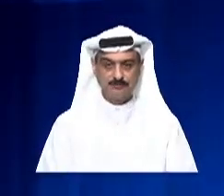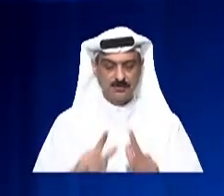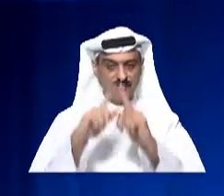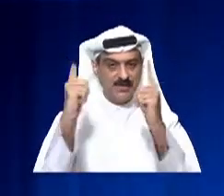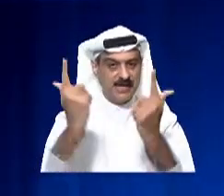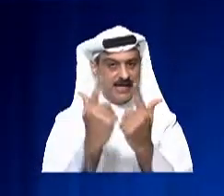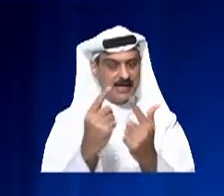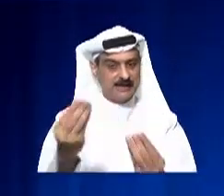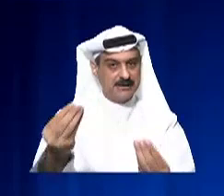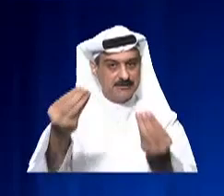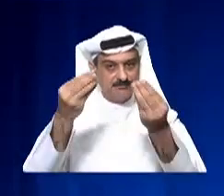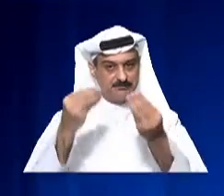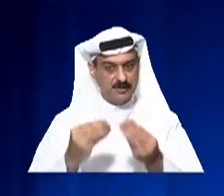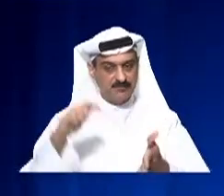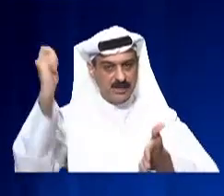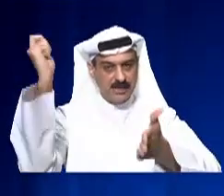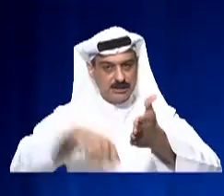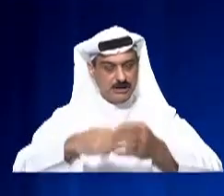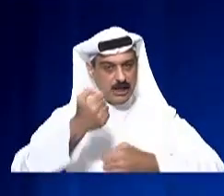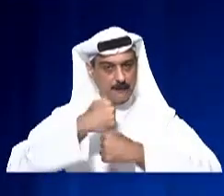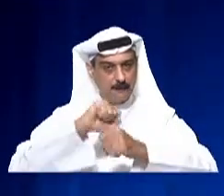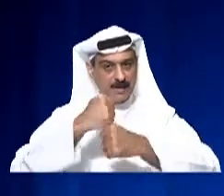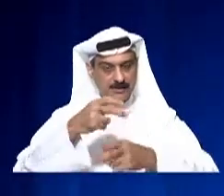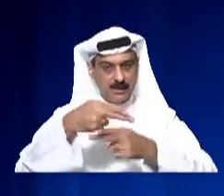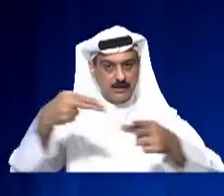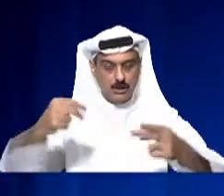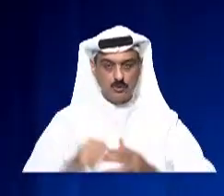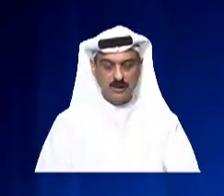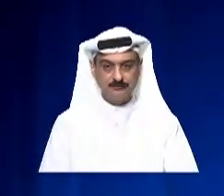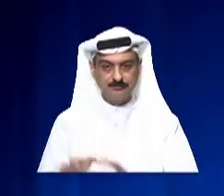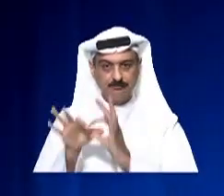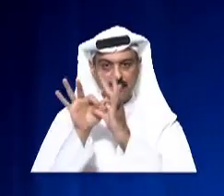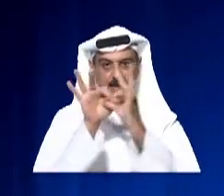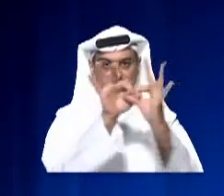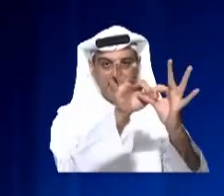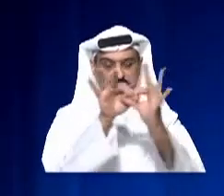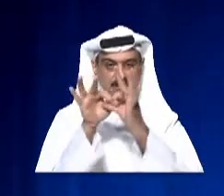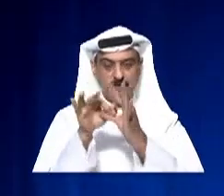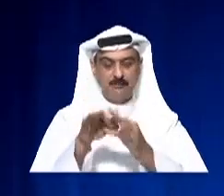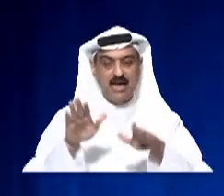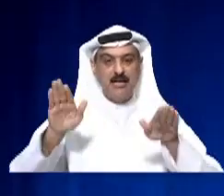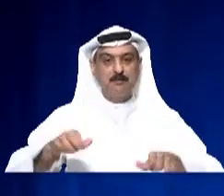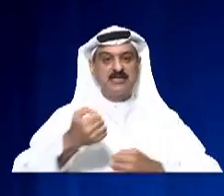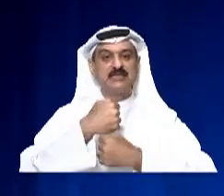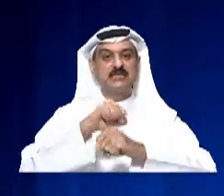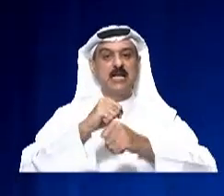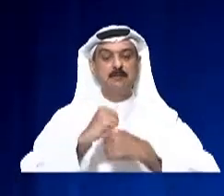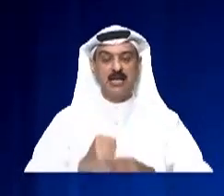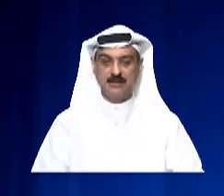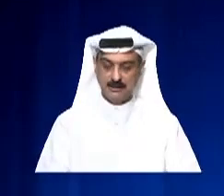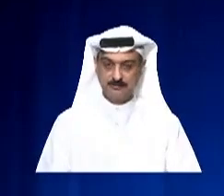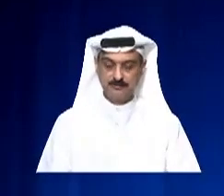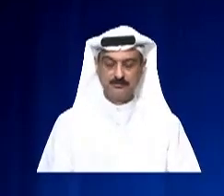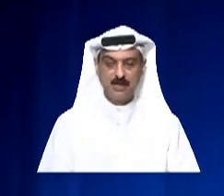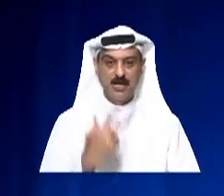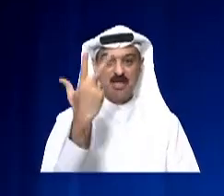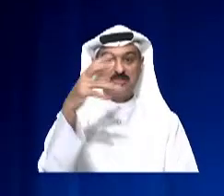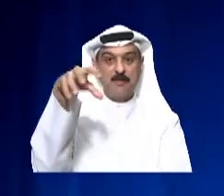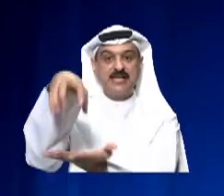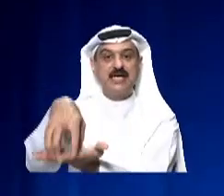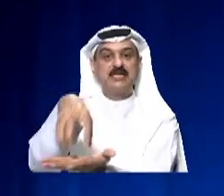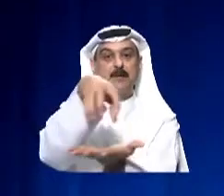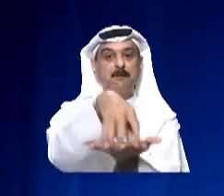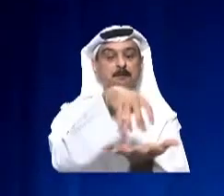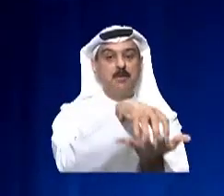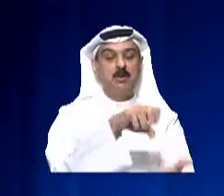بشأن الإجراءات التي اتخذتها بلدية الكويت بالتنسيق مع المجلس البلدي لتخصيص عدد 8 مواقع